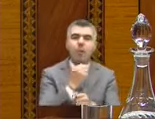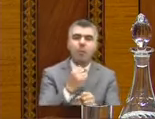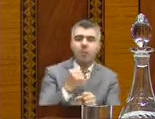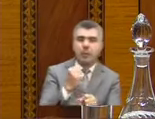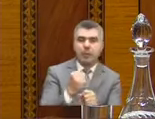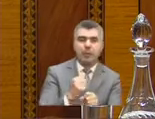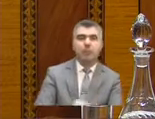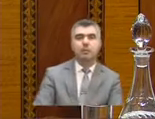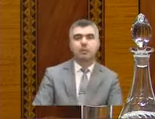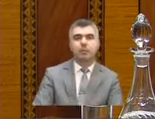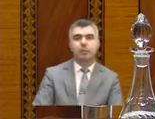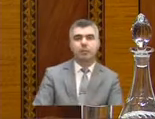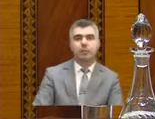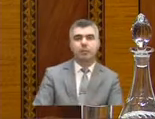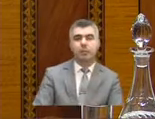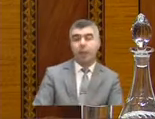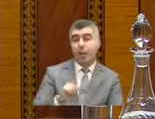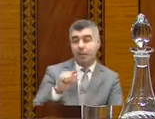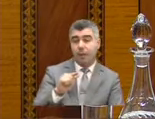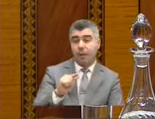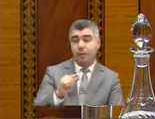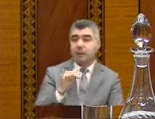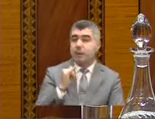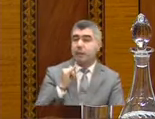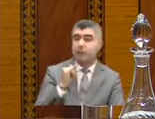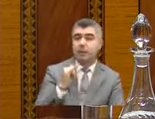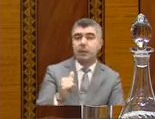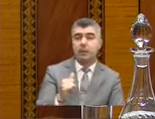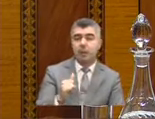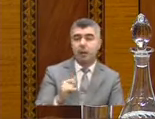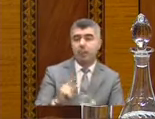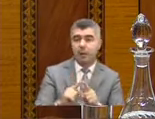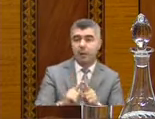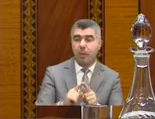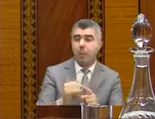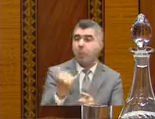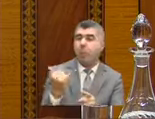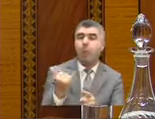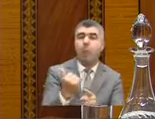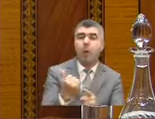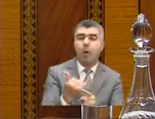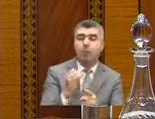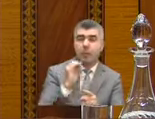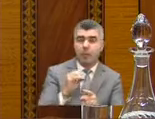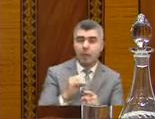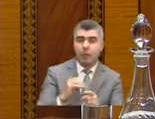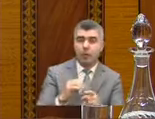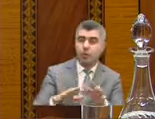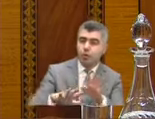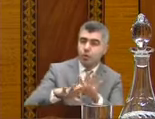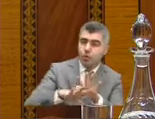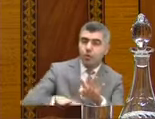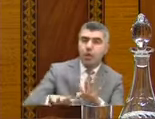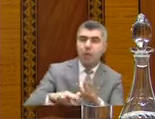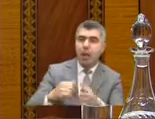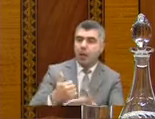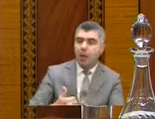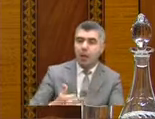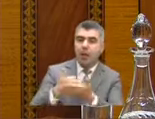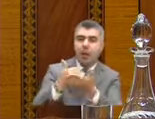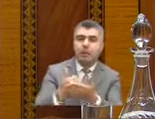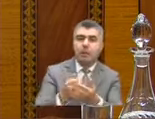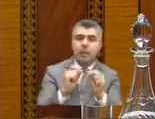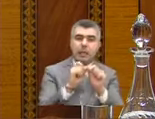ووفق توجهات تضمن الاستمرارية من أجل مواصلة تعزيز ركائز الدولة الاجتماعية